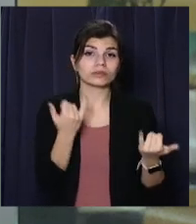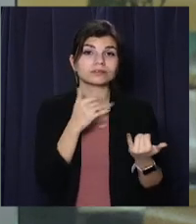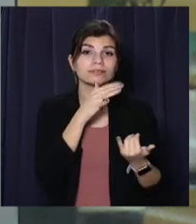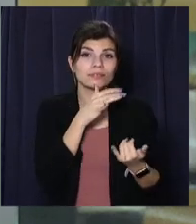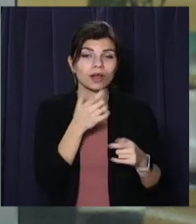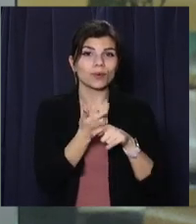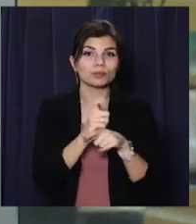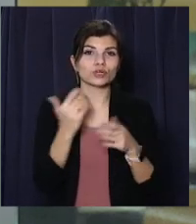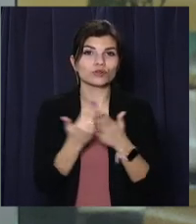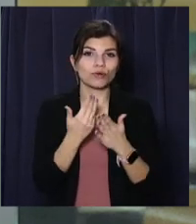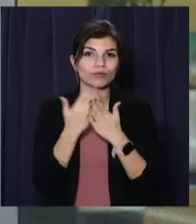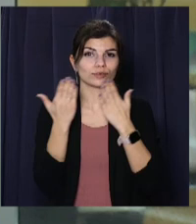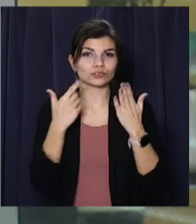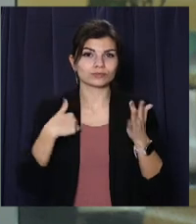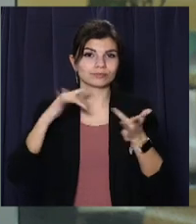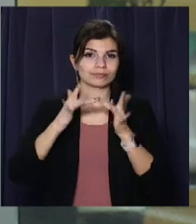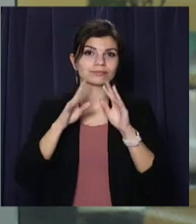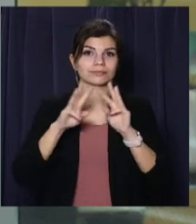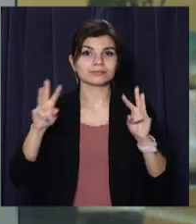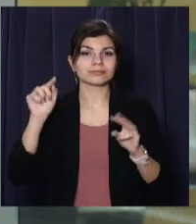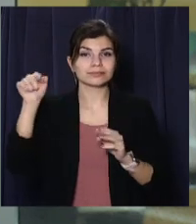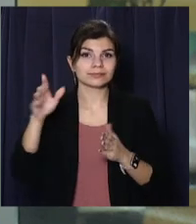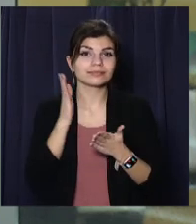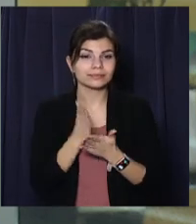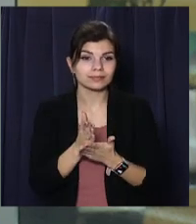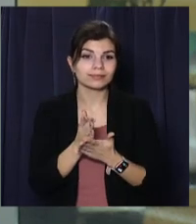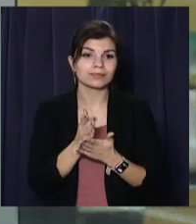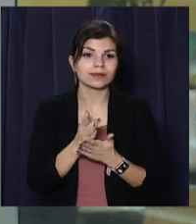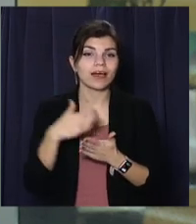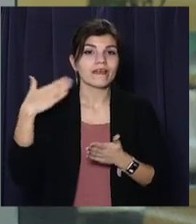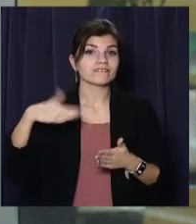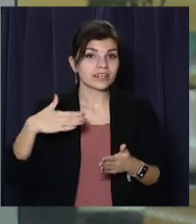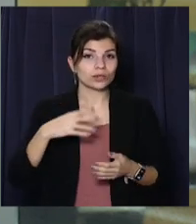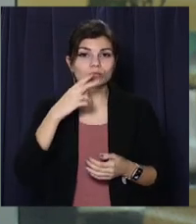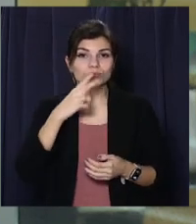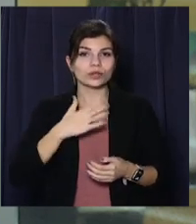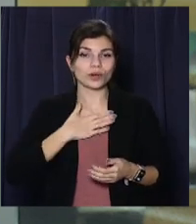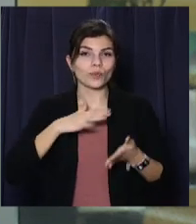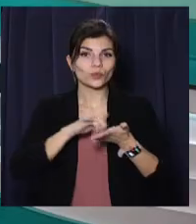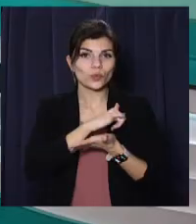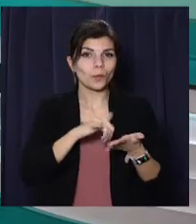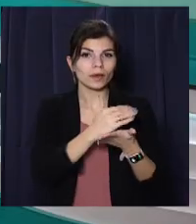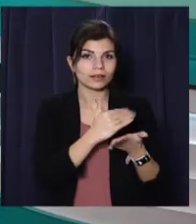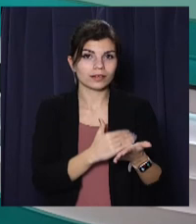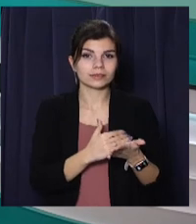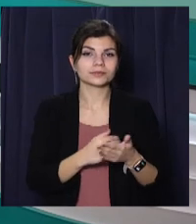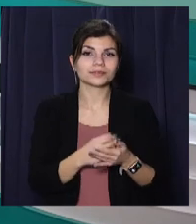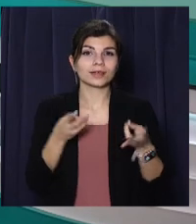годину. Більше новин читайте на нашому сайті opentv.media. Сюжети переглядайте на YouTube-каналі.